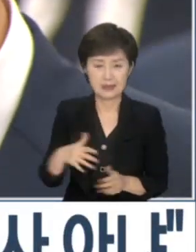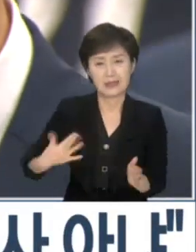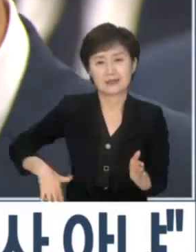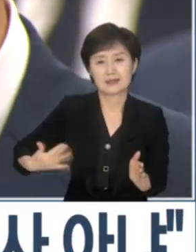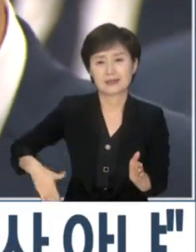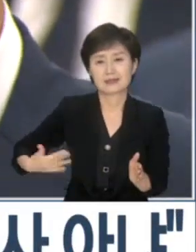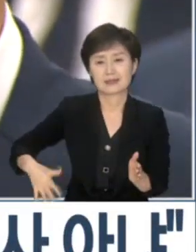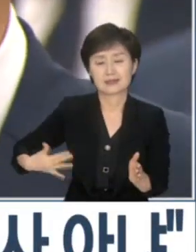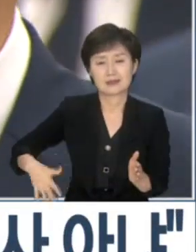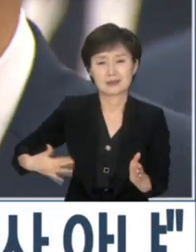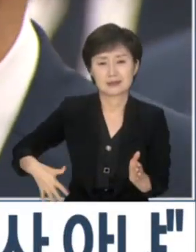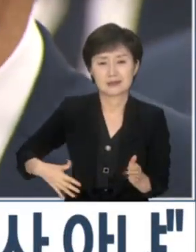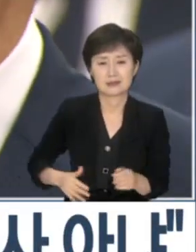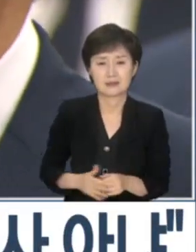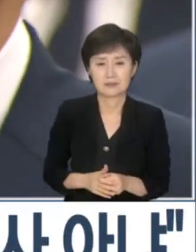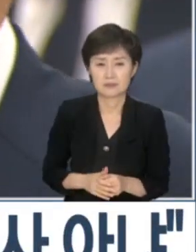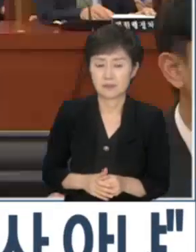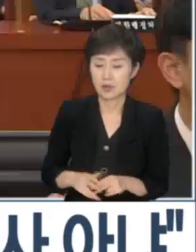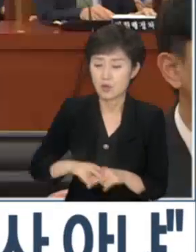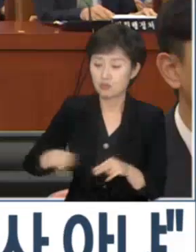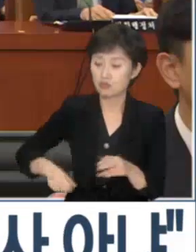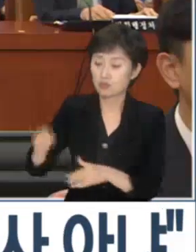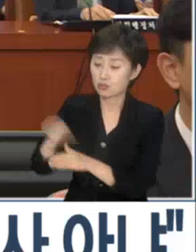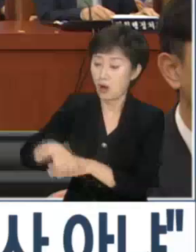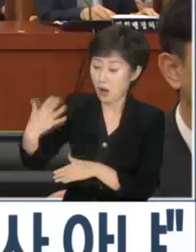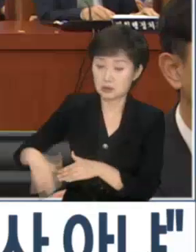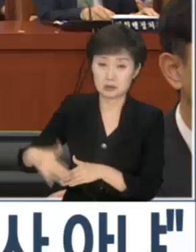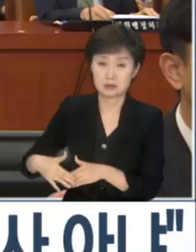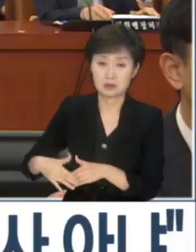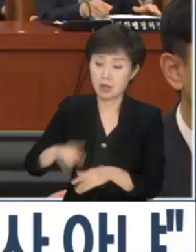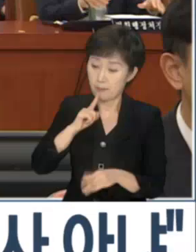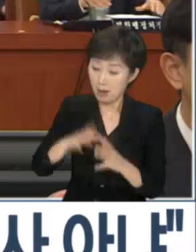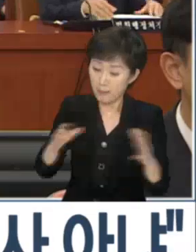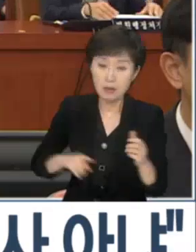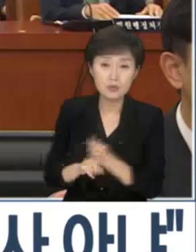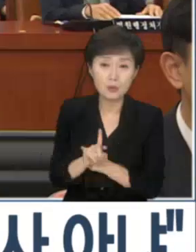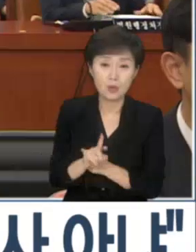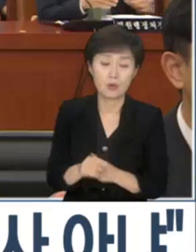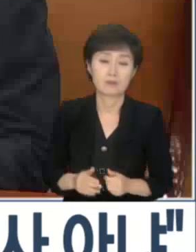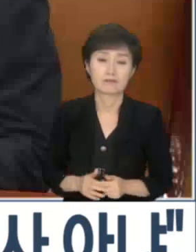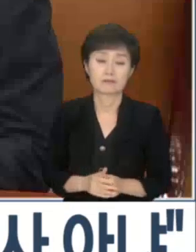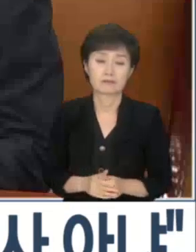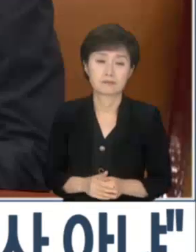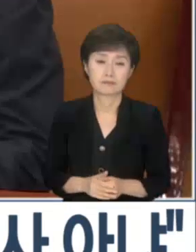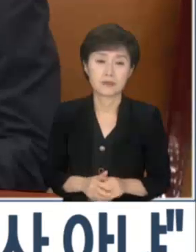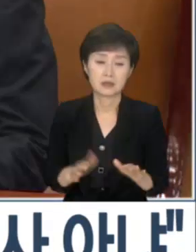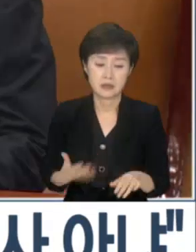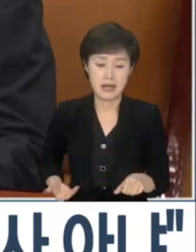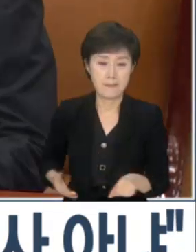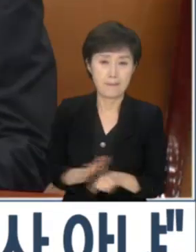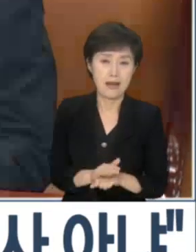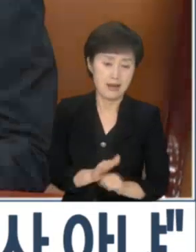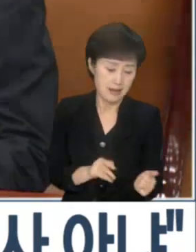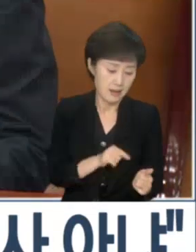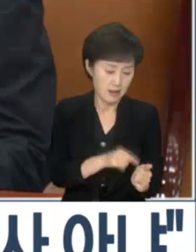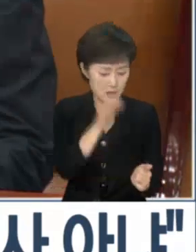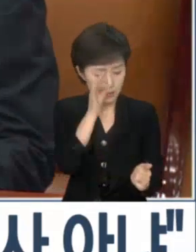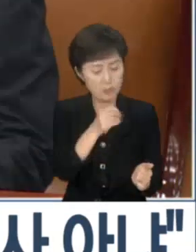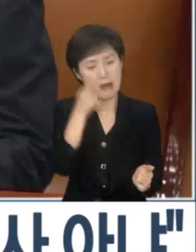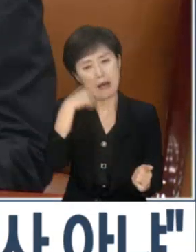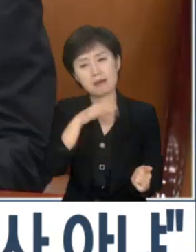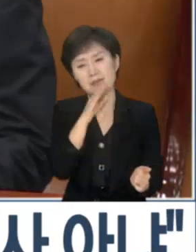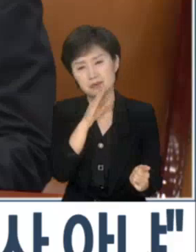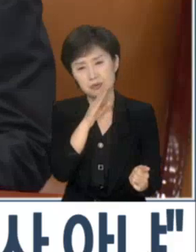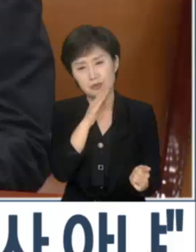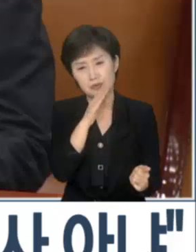대해서는 그런 가능성이 논할 그런 관계가 전혀 아닌 것이고요 지금 최상병에 대해서 저도 안타깝게 생각합니다